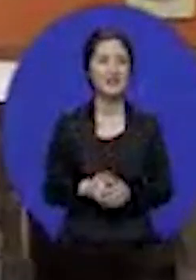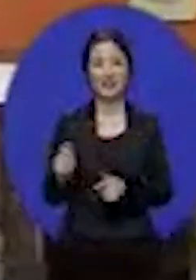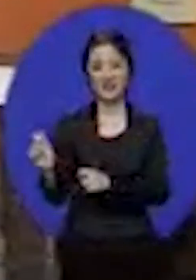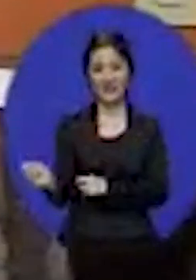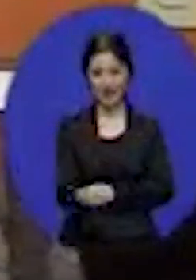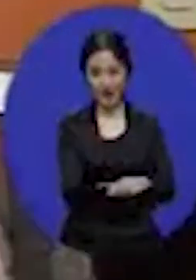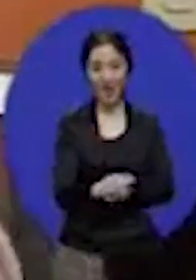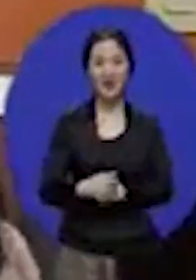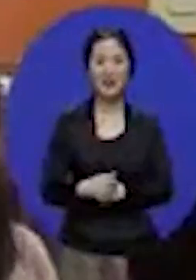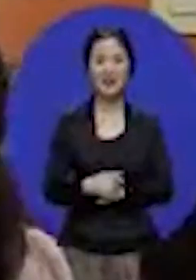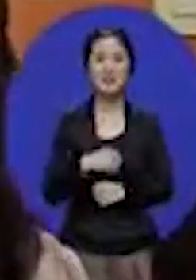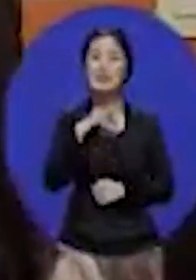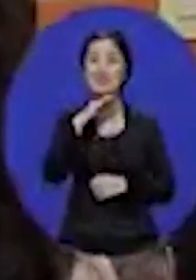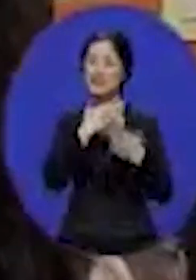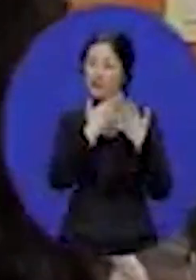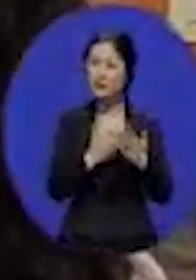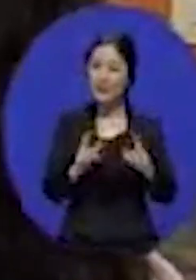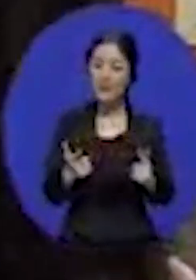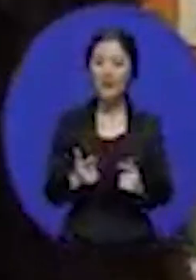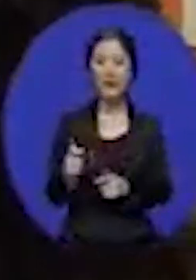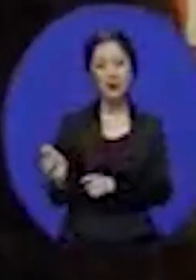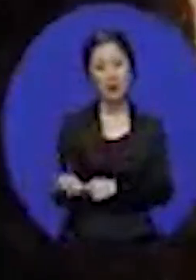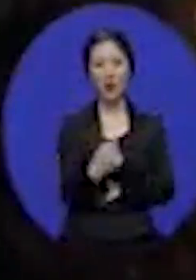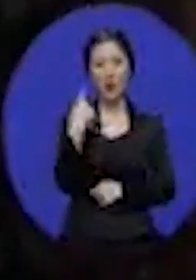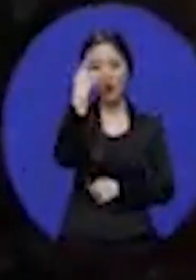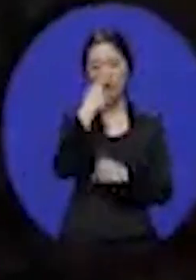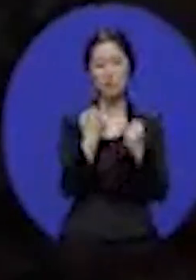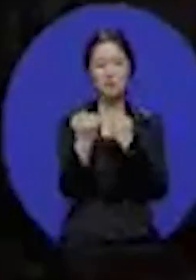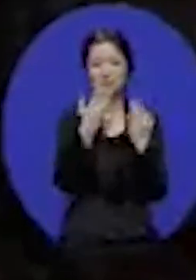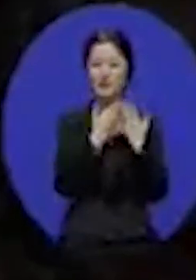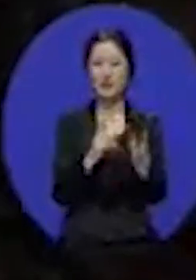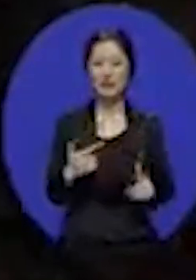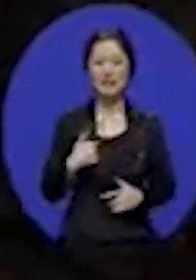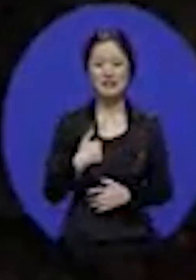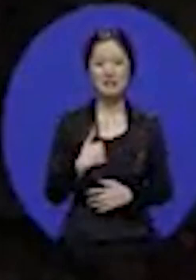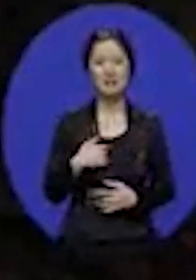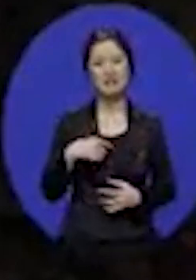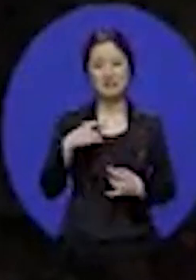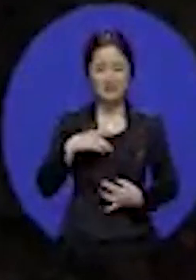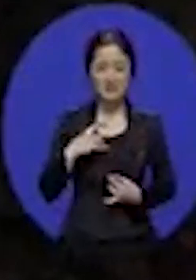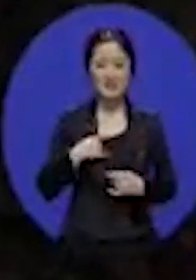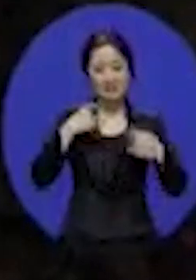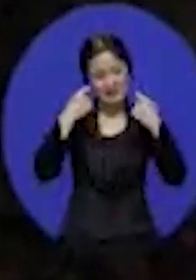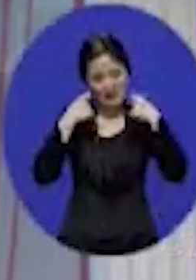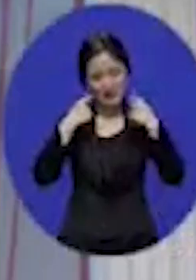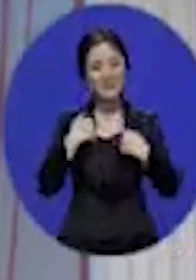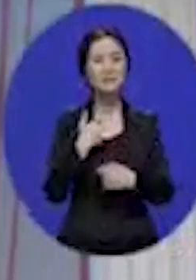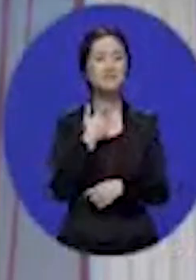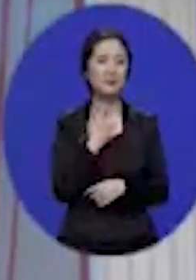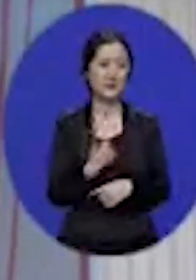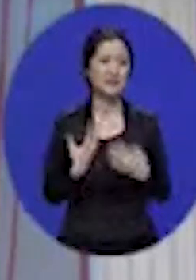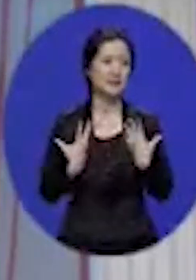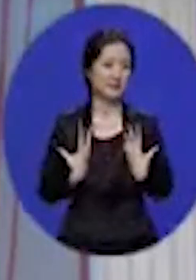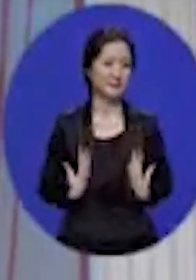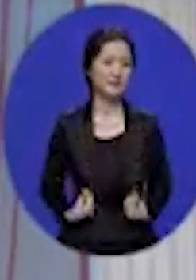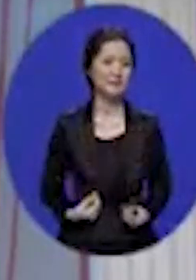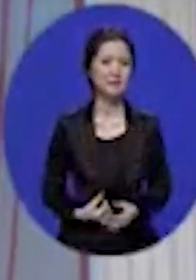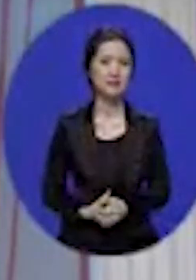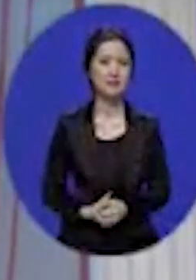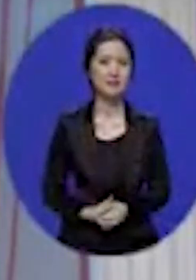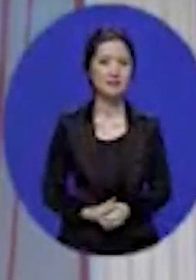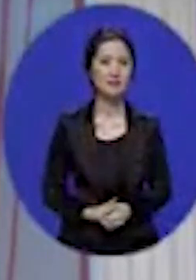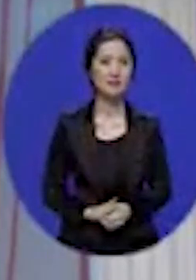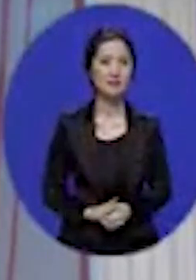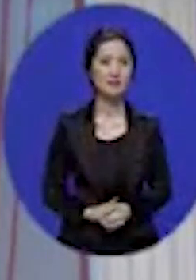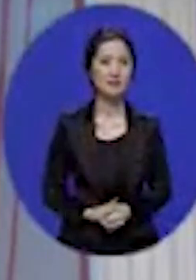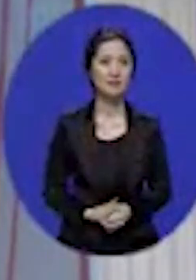골프를 나이로 하냐? 뭐 이런 억울한 마음에 그런 또 낙방에 또 저한테는 체험도 있었어요.